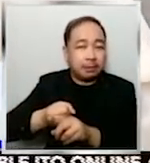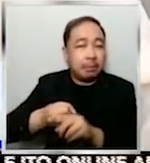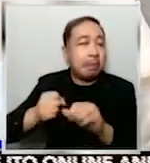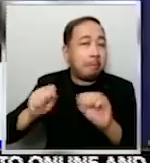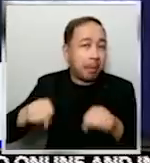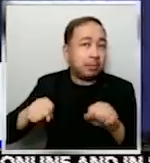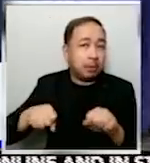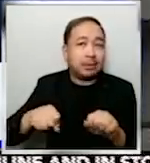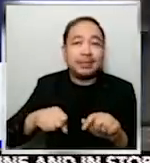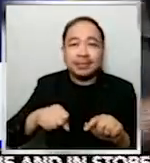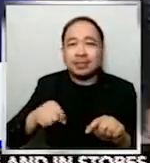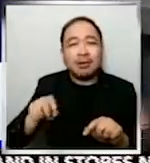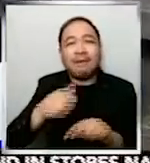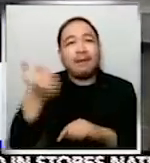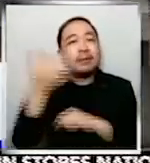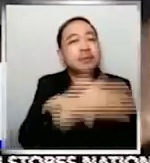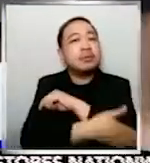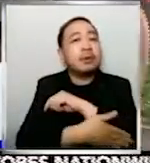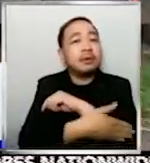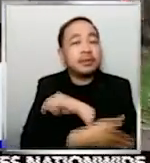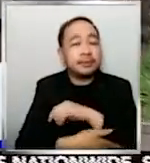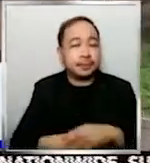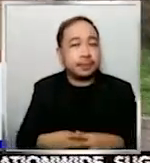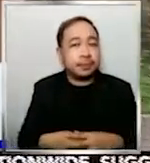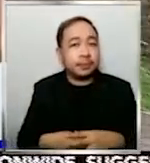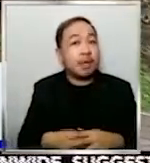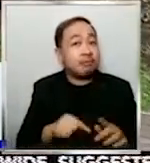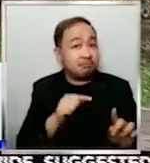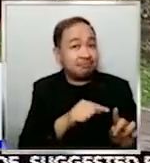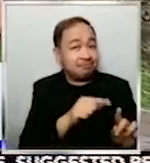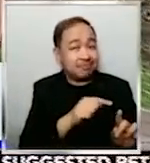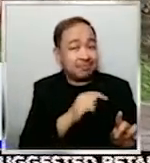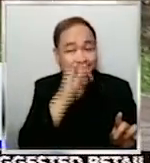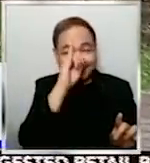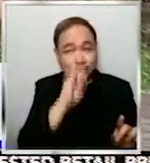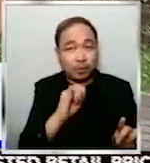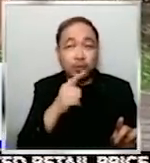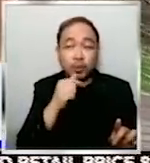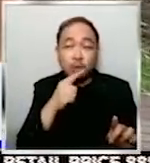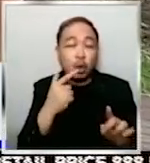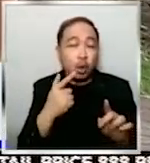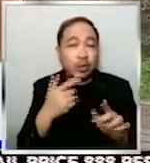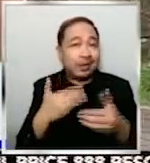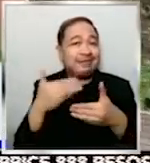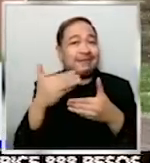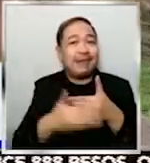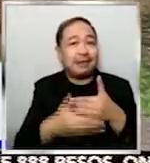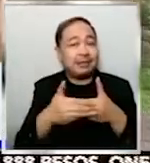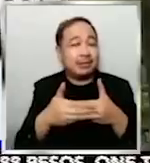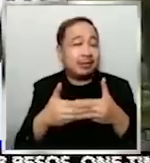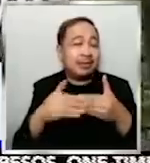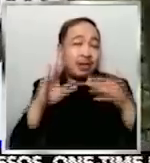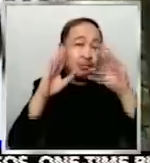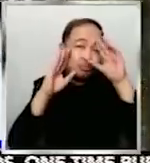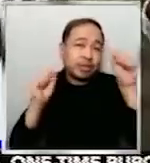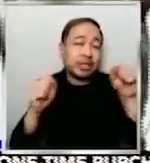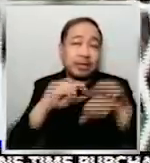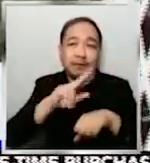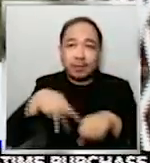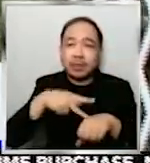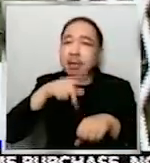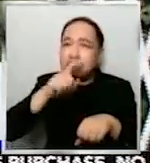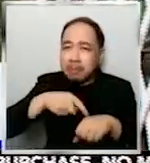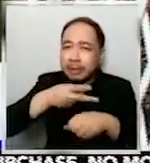ng mundo. Dagdag ni Moreno, ang susunod na magiging leader ng Pilipinas ay dapat binabantayan ang mga political at